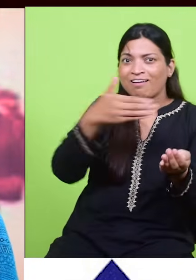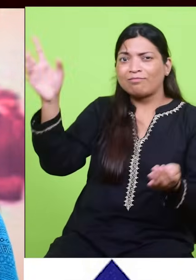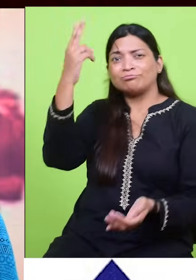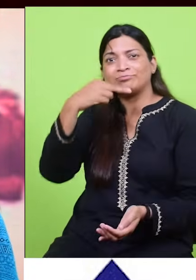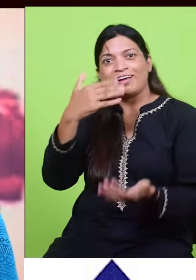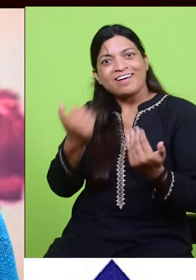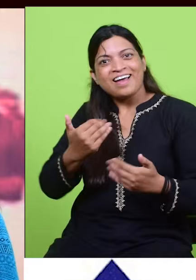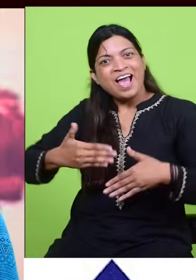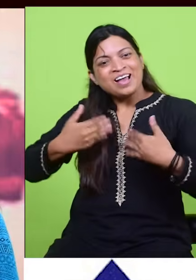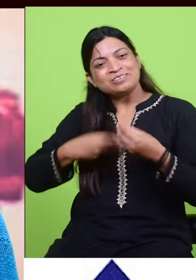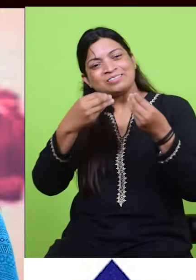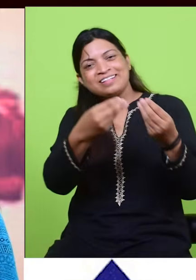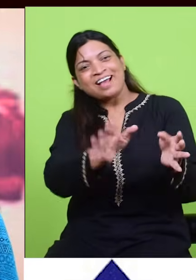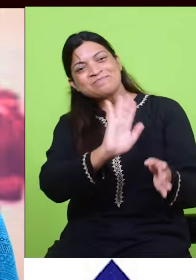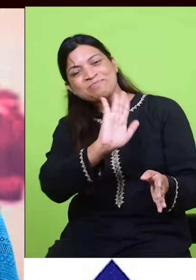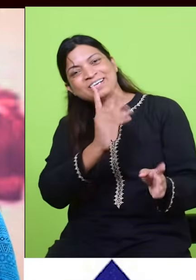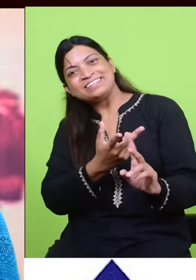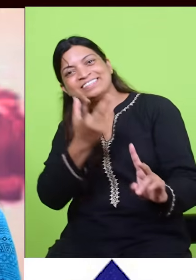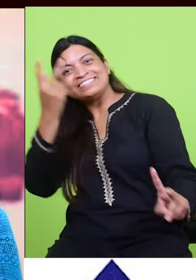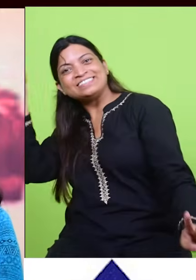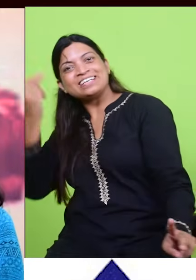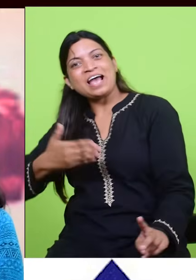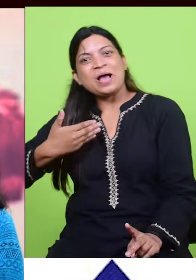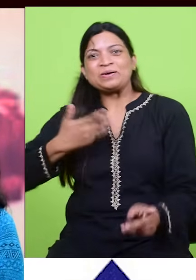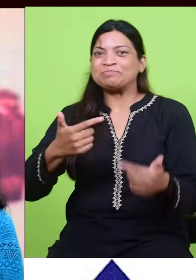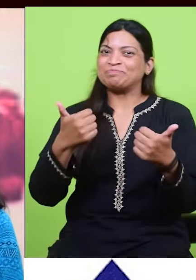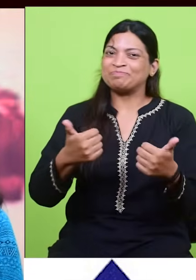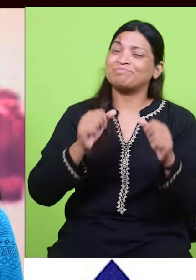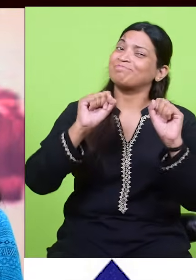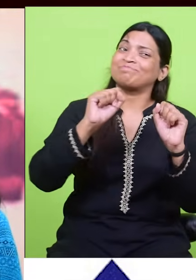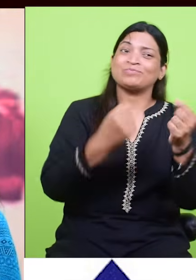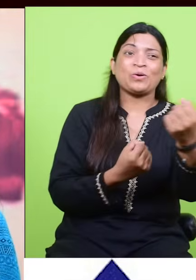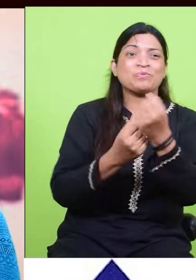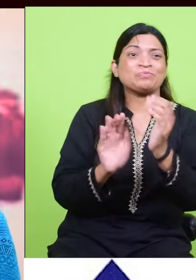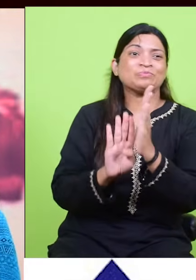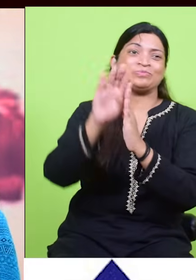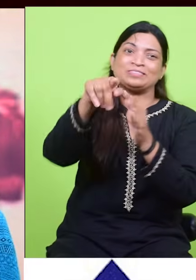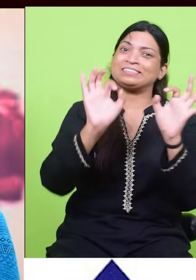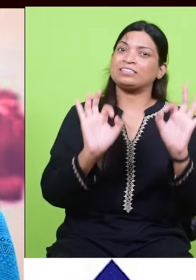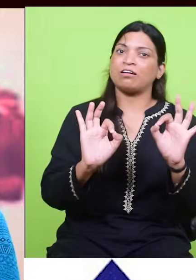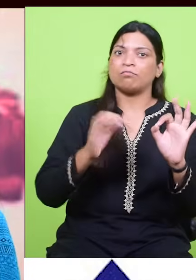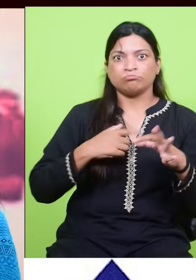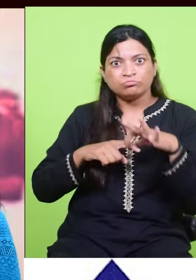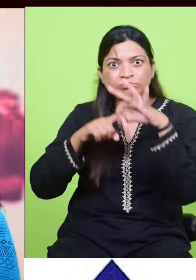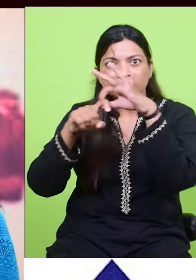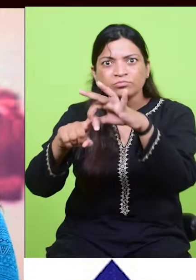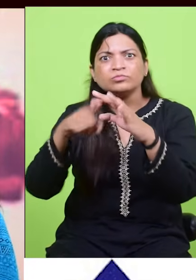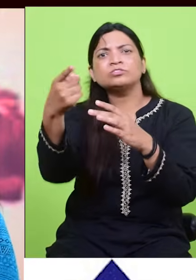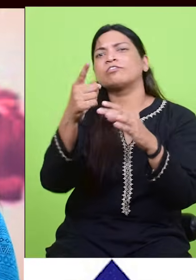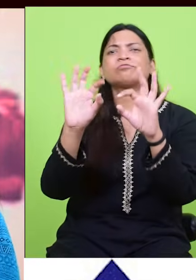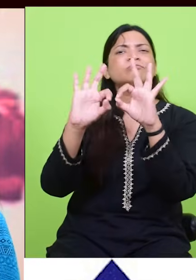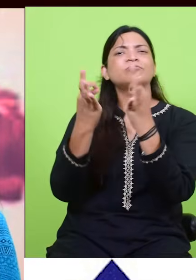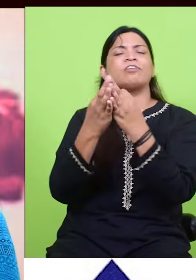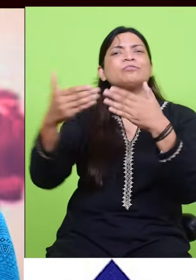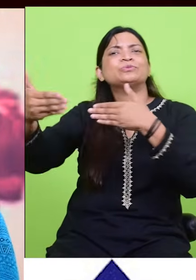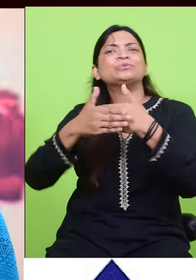साथ देते तो मैं खुश क्यों नहीं होंगी। मुझे ये बताइए, घर में जैसे आपने कहा जॉइंट फैमिली है आपकी, तो सबसे ज़्यादा